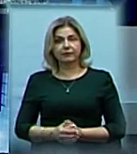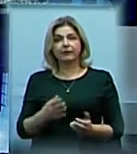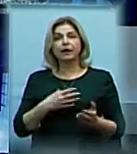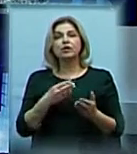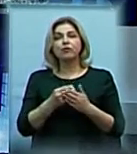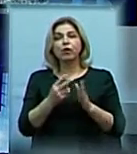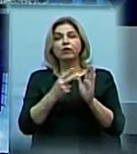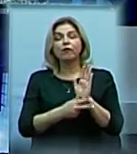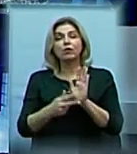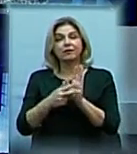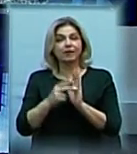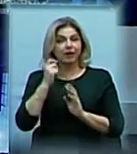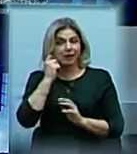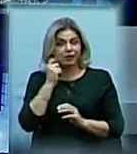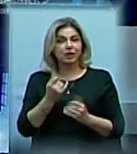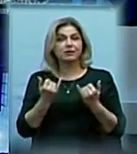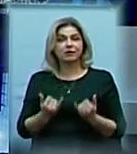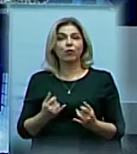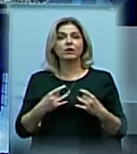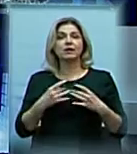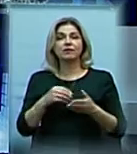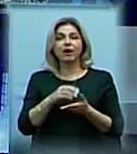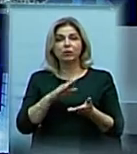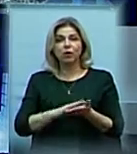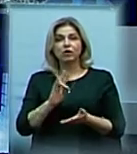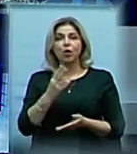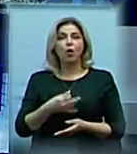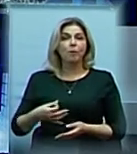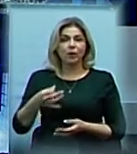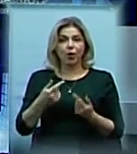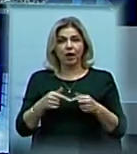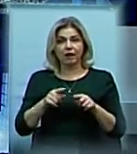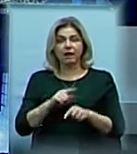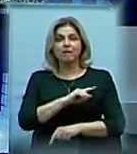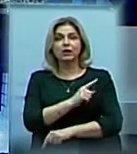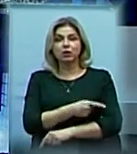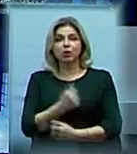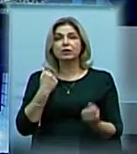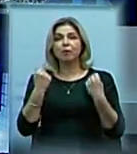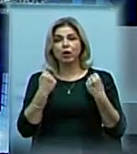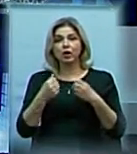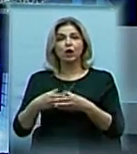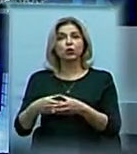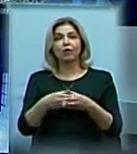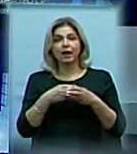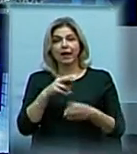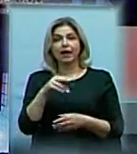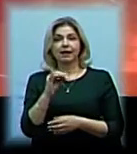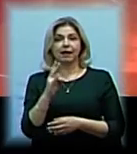Своє 88-річчя сьогодні святкує Миколаївська обласна організація фізкультурно-спортивного товариства «Динамо